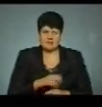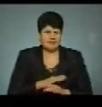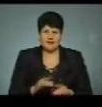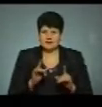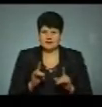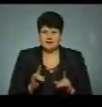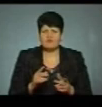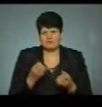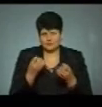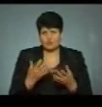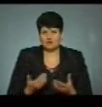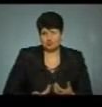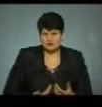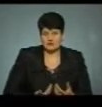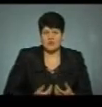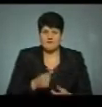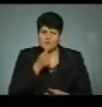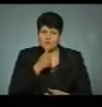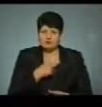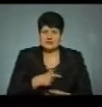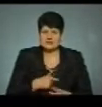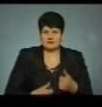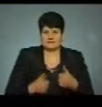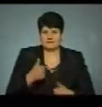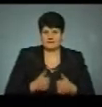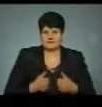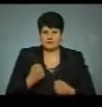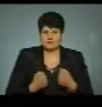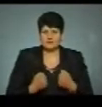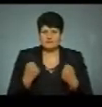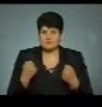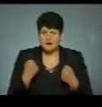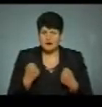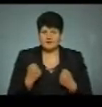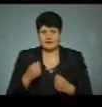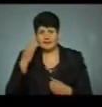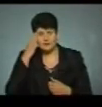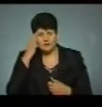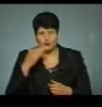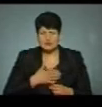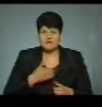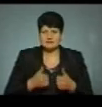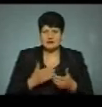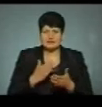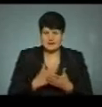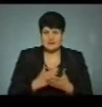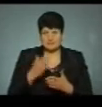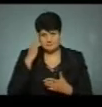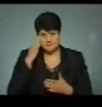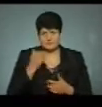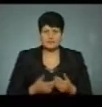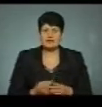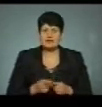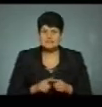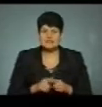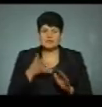в звичайному житті, а випробували себе вже у турнірах спортивних і також інтелектуальних, тому що у нас на змаганнях є і інтелектуальні турніри. Це досить